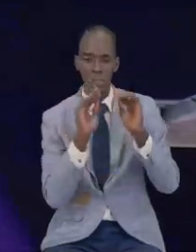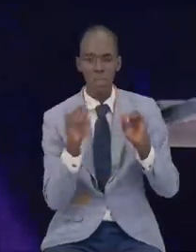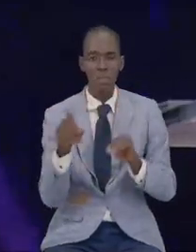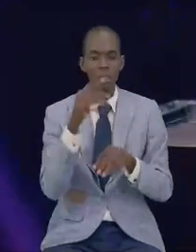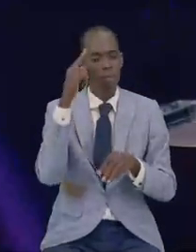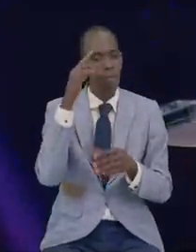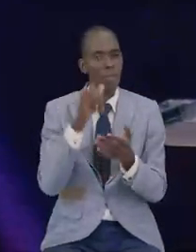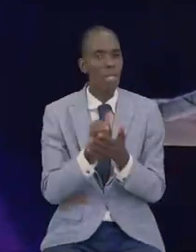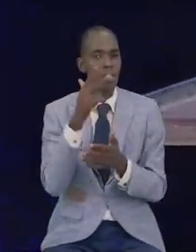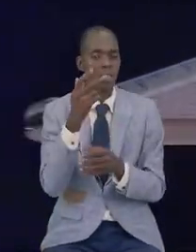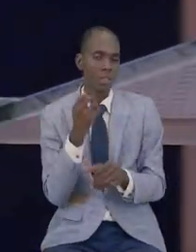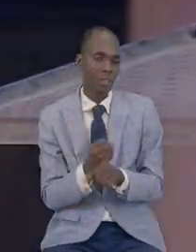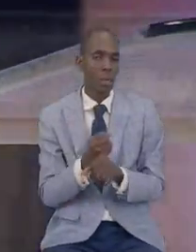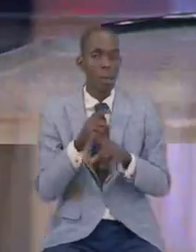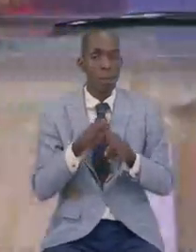qu'ils ont été